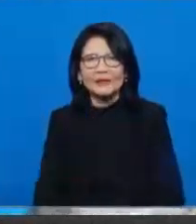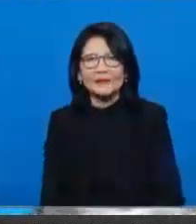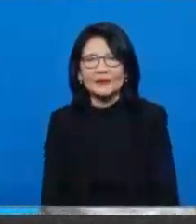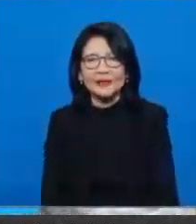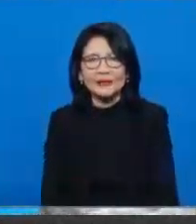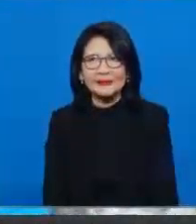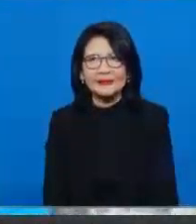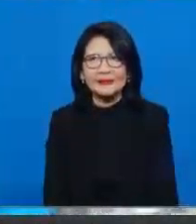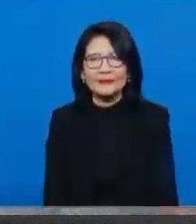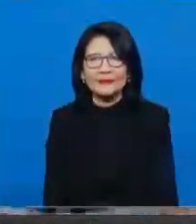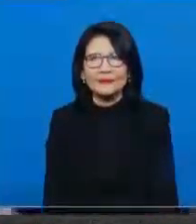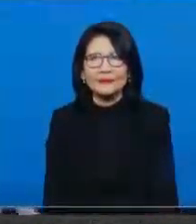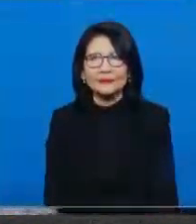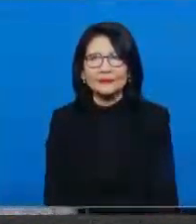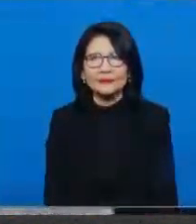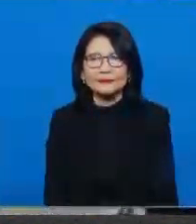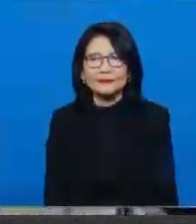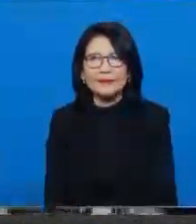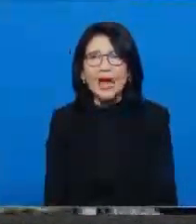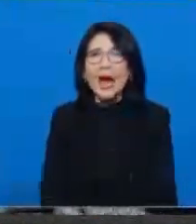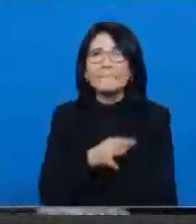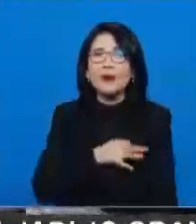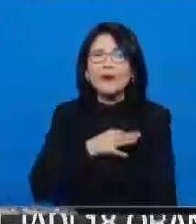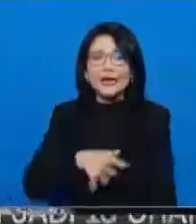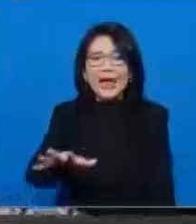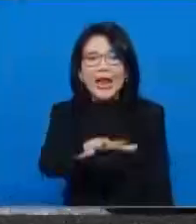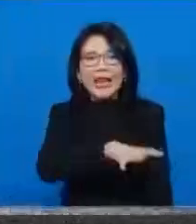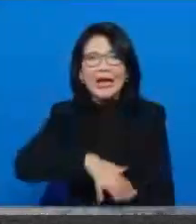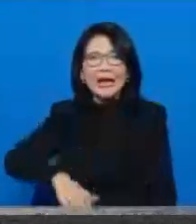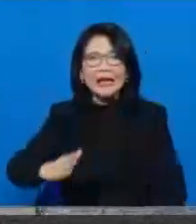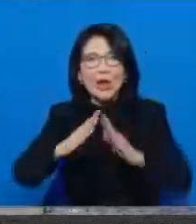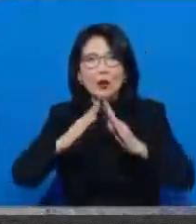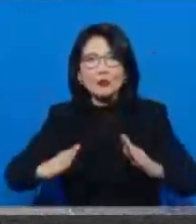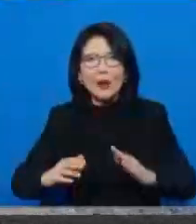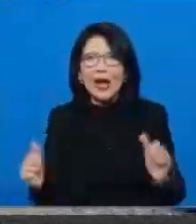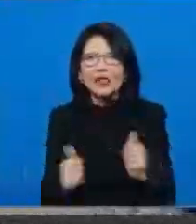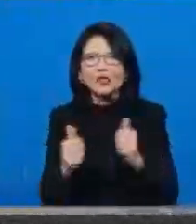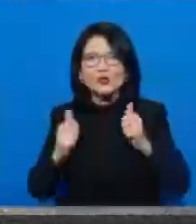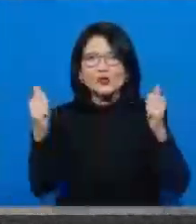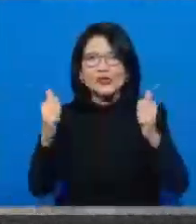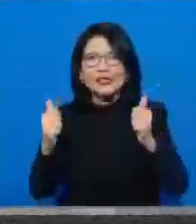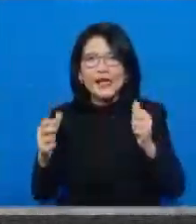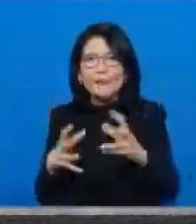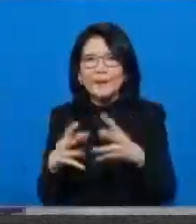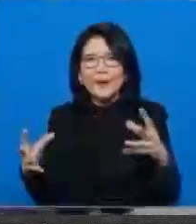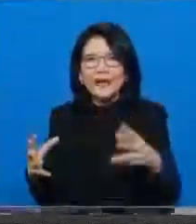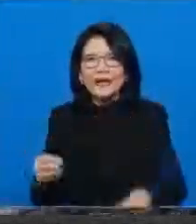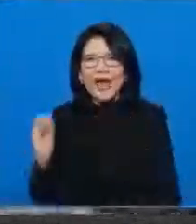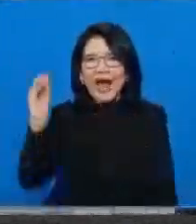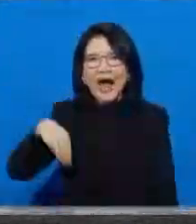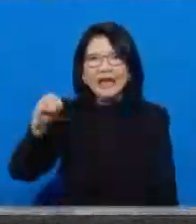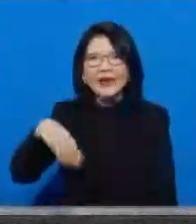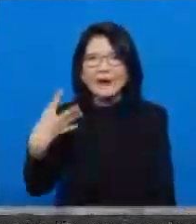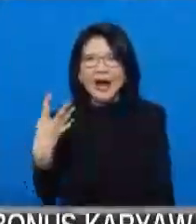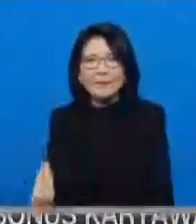Kabupaten Banyumas, Jawa Tengah. Memanfaatkan pekarangan rumahnya, Yatno sukses mengembangkan peternakan ayam kampung.